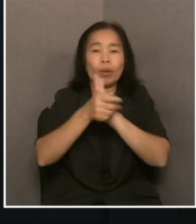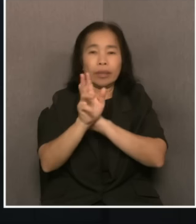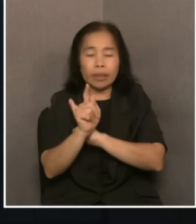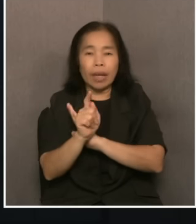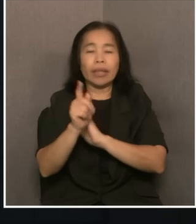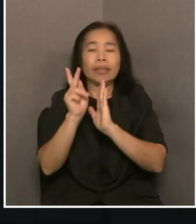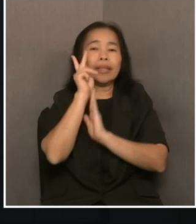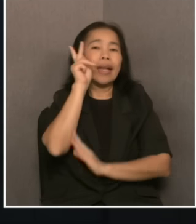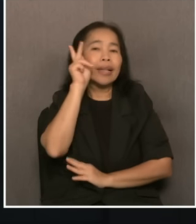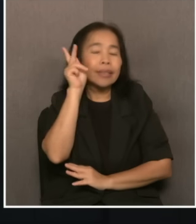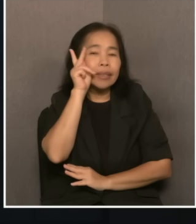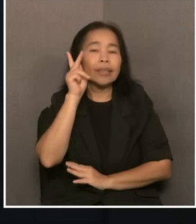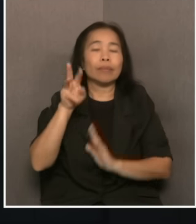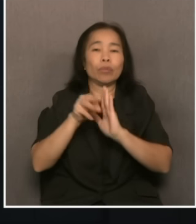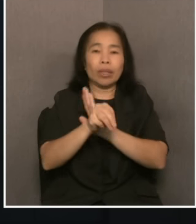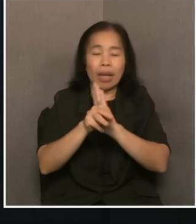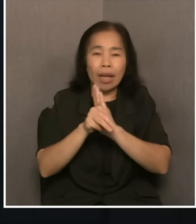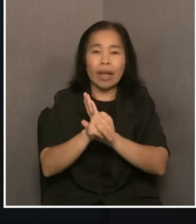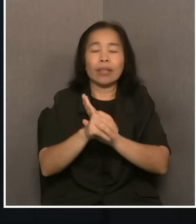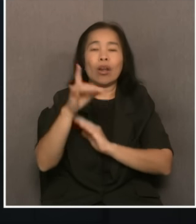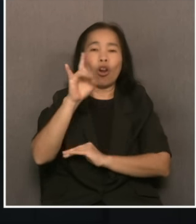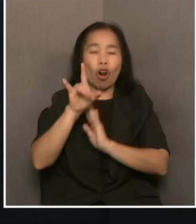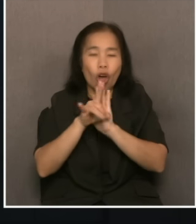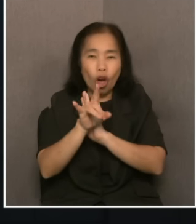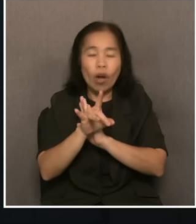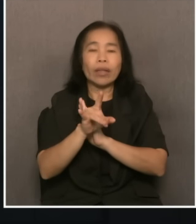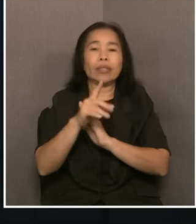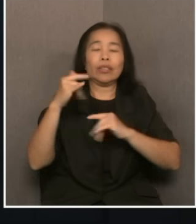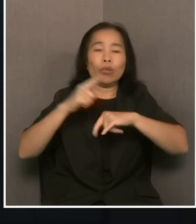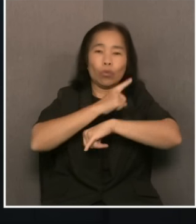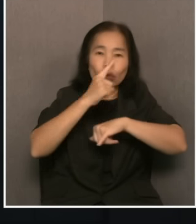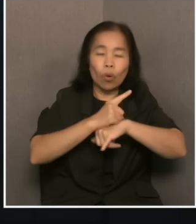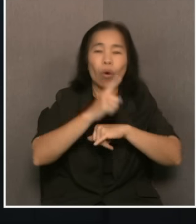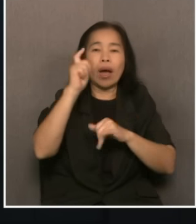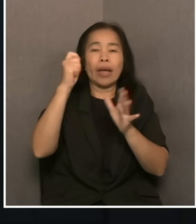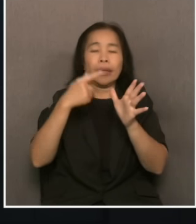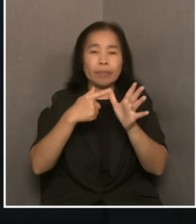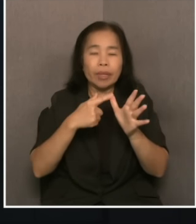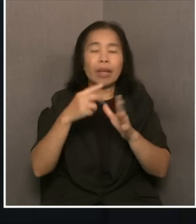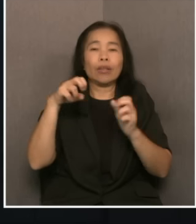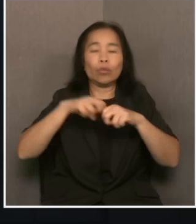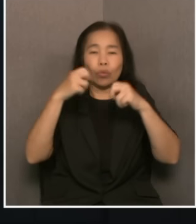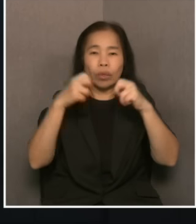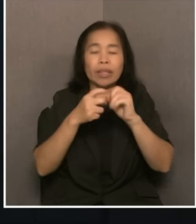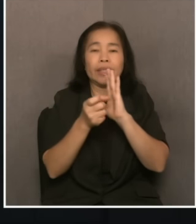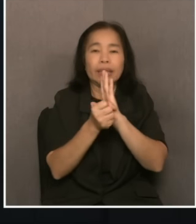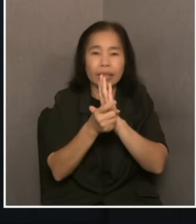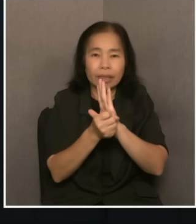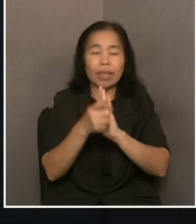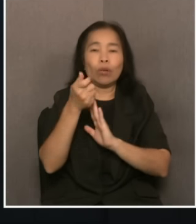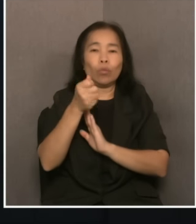กาฬสินธุ์มุกดาหารร้อยเอ็ดยโสธรอำนาจเจริญสุรินทร์ศรีสะเกษและ